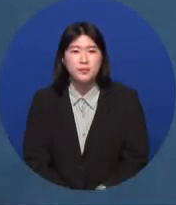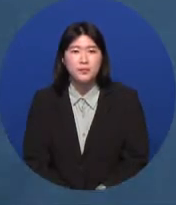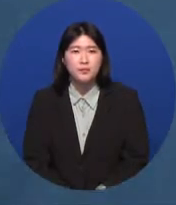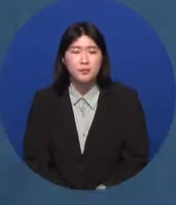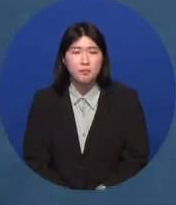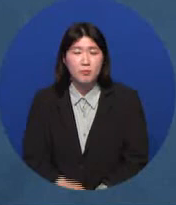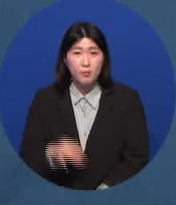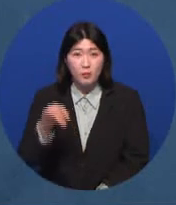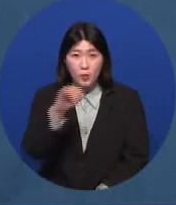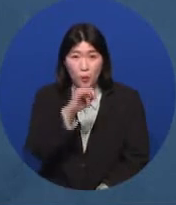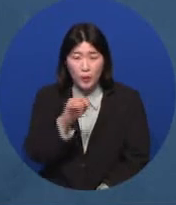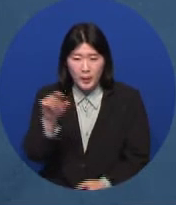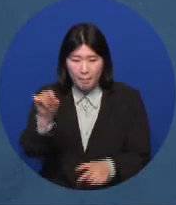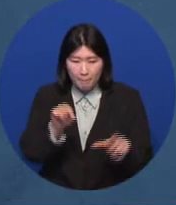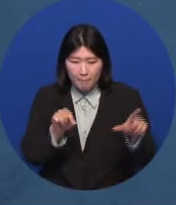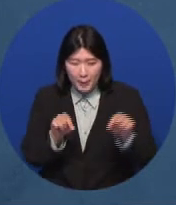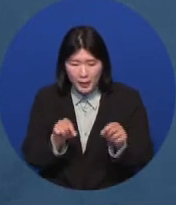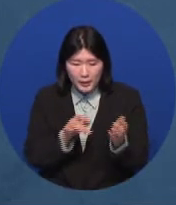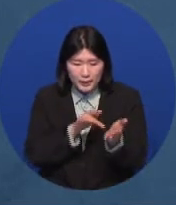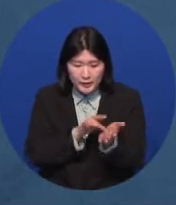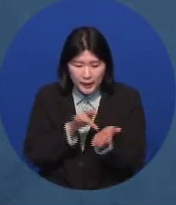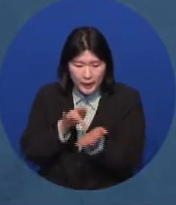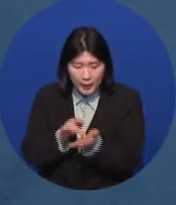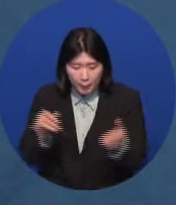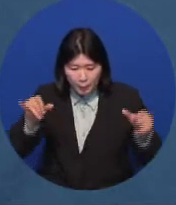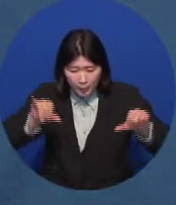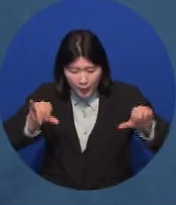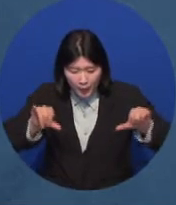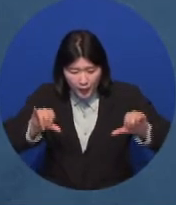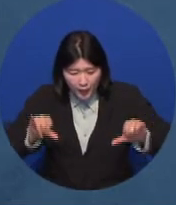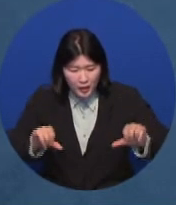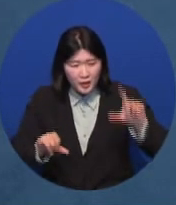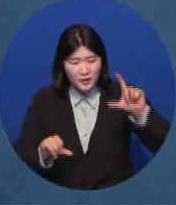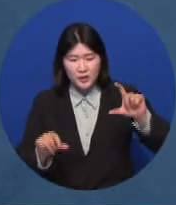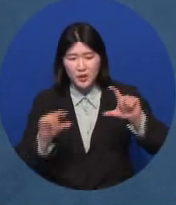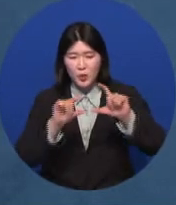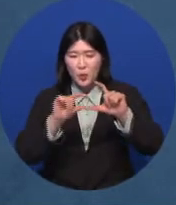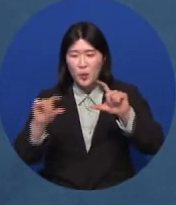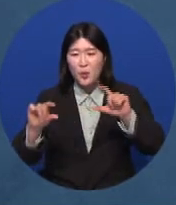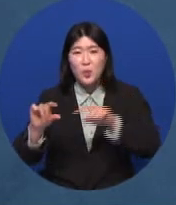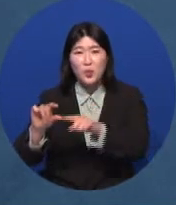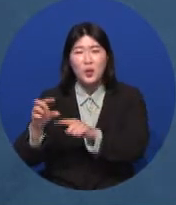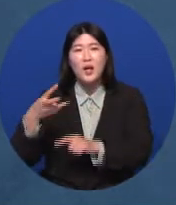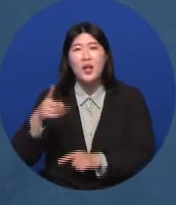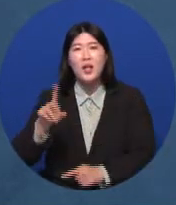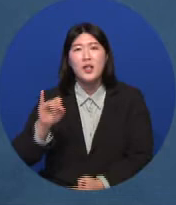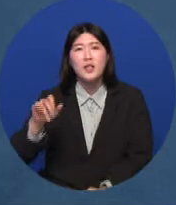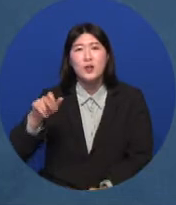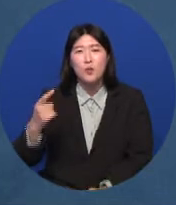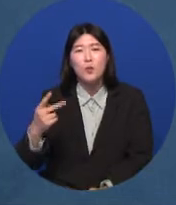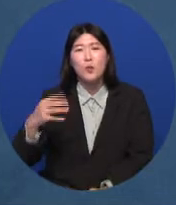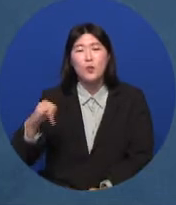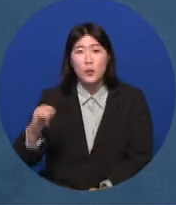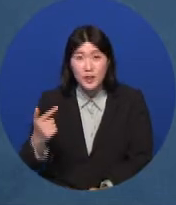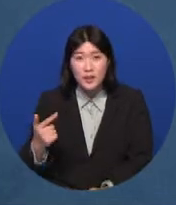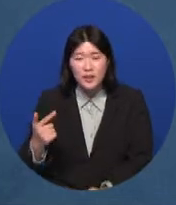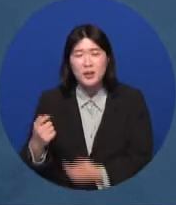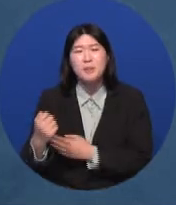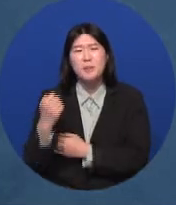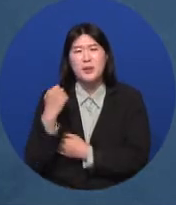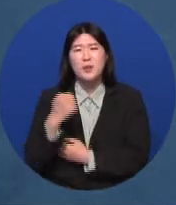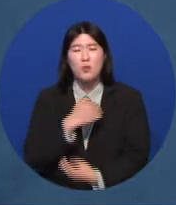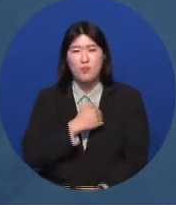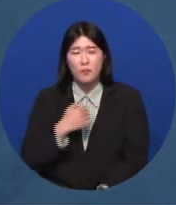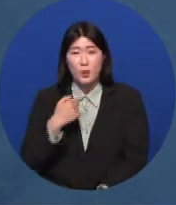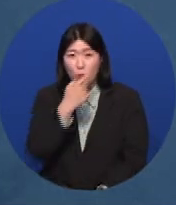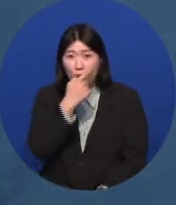실제 코로나 이브에 감염된 세포 로 한 실험에서도 훨씬 적은 양을 넣은 라이코 린이 램 대시 비루 보다 확연히 높은